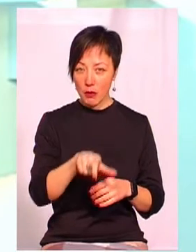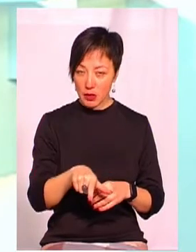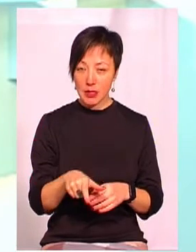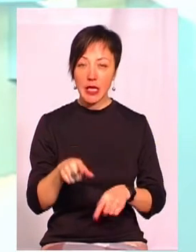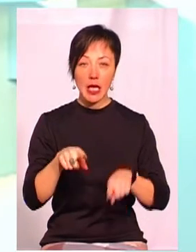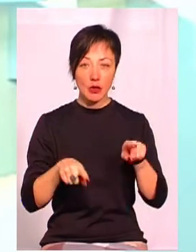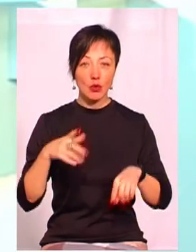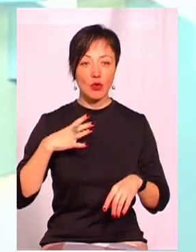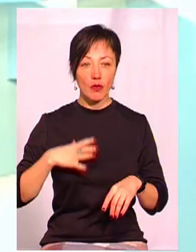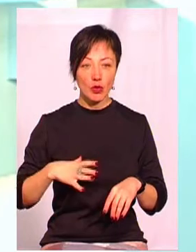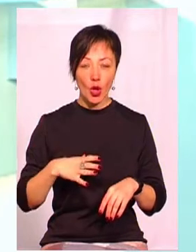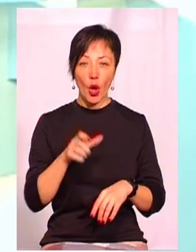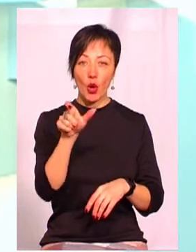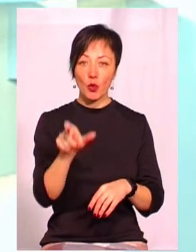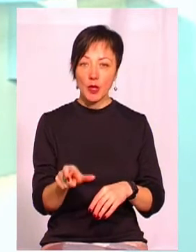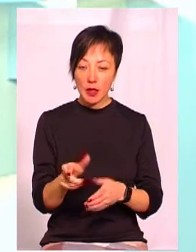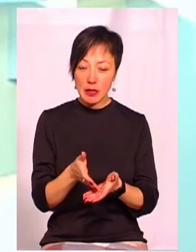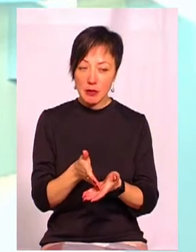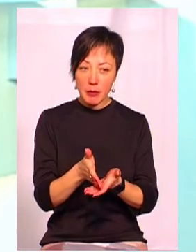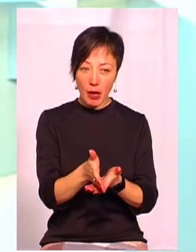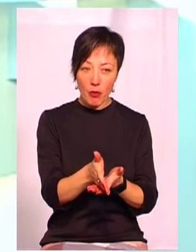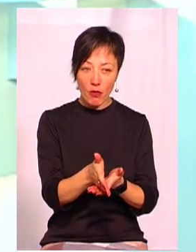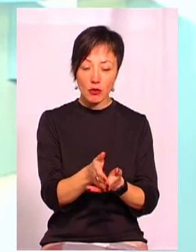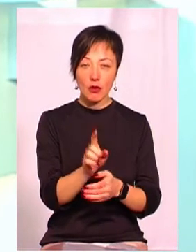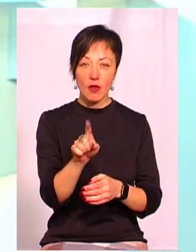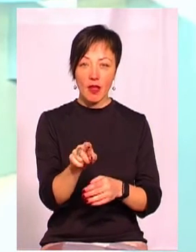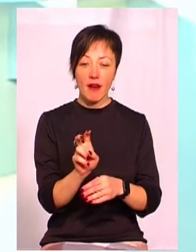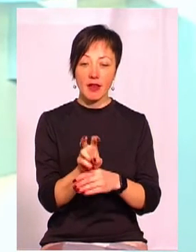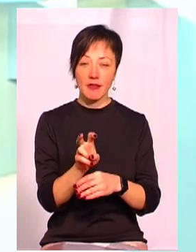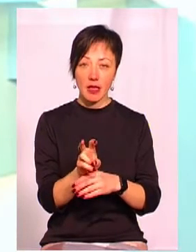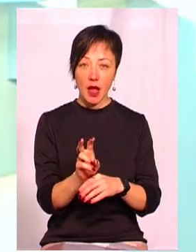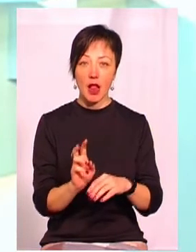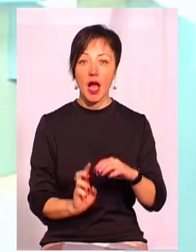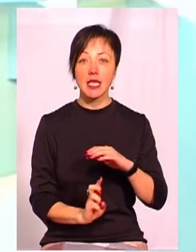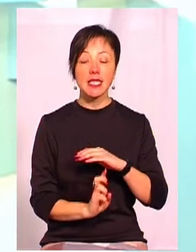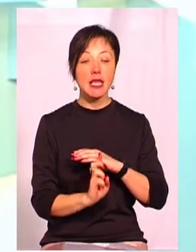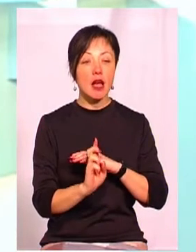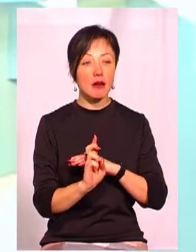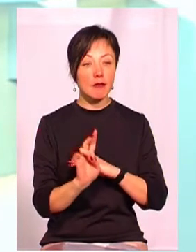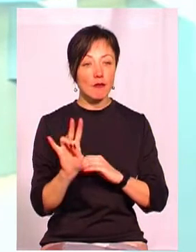Інколи доводиться людину спрямовувати на те, щоб вона відвідала церкву,